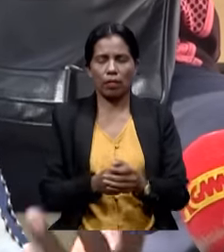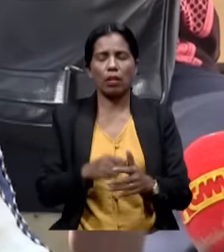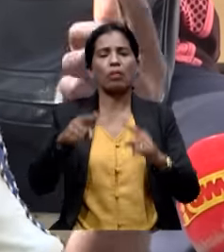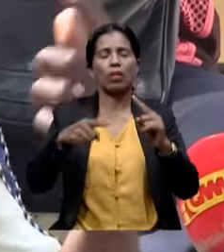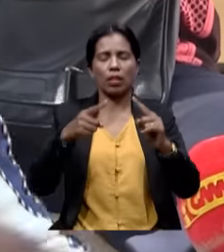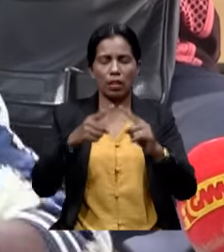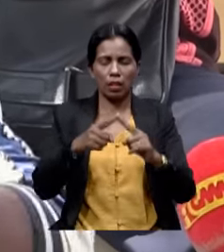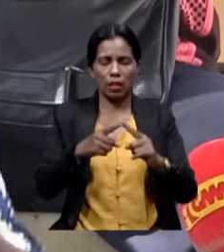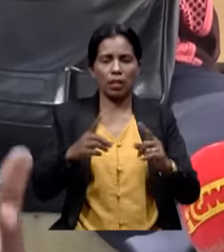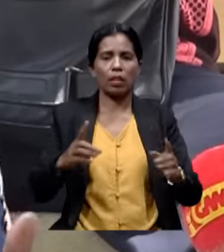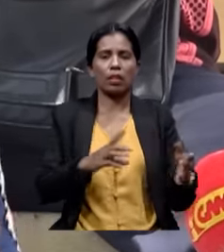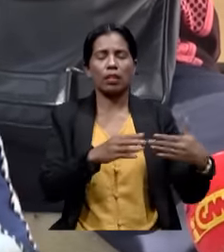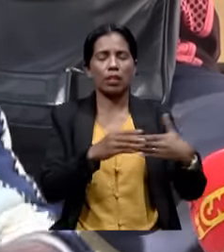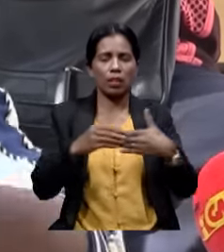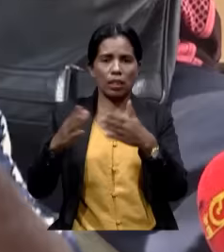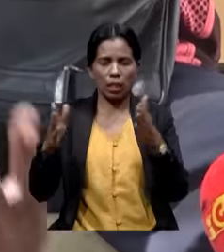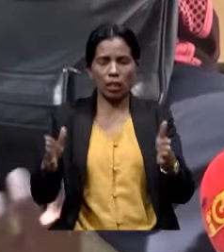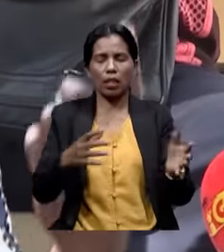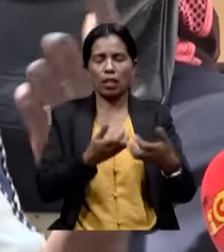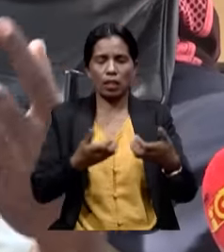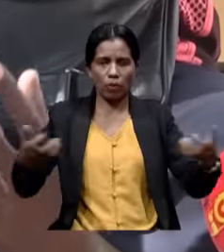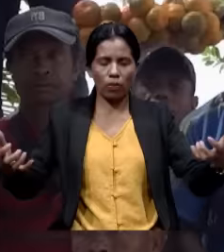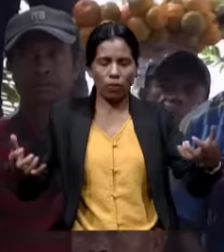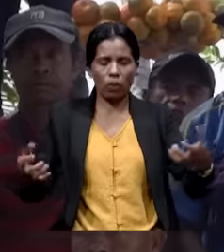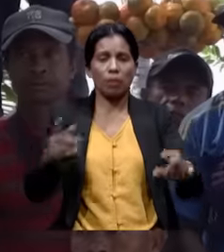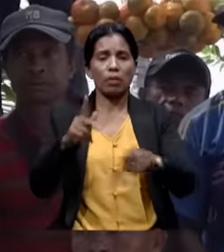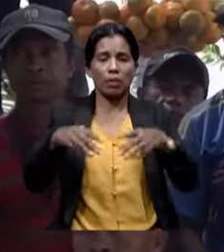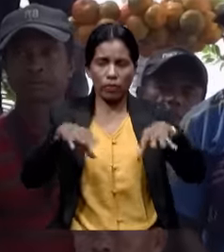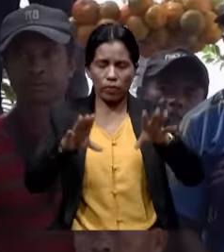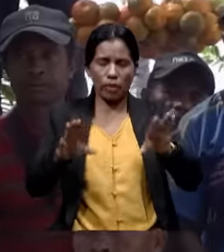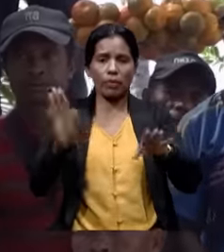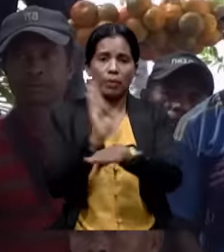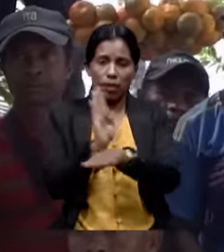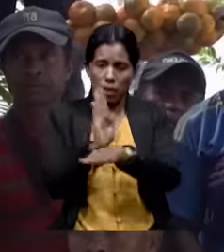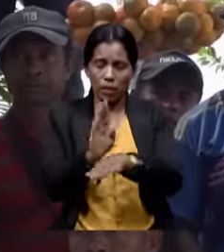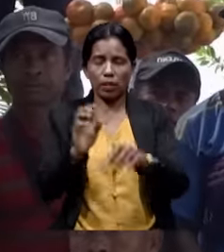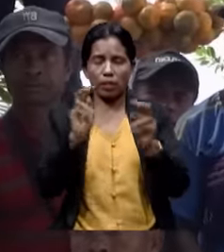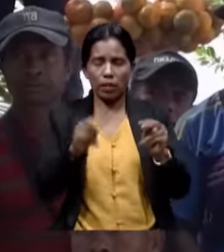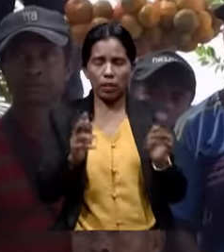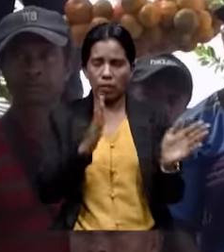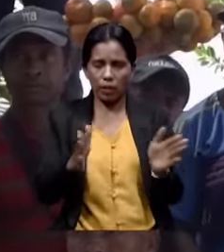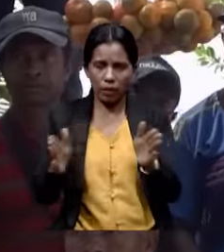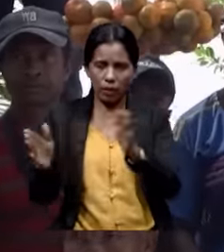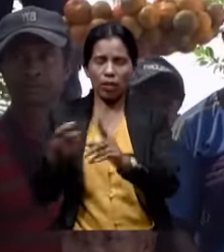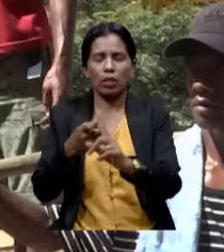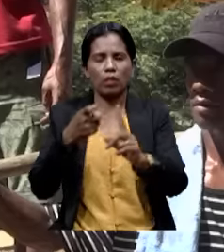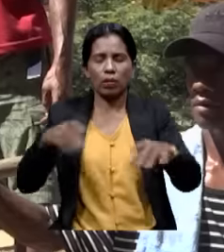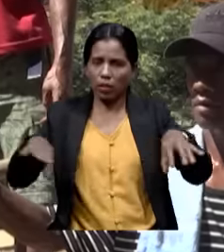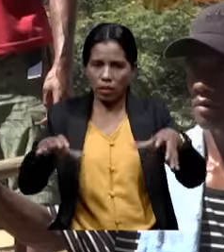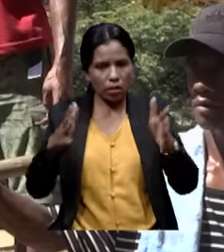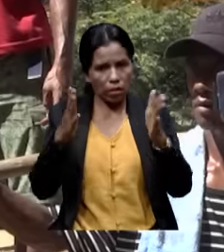ukuna in sira hakara ka ses ai leba, ho negosiante ambulante sira, precisa prepara kondisaun, ligu si kampu